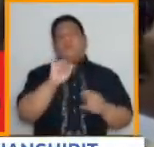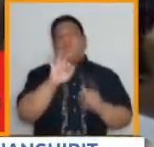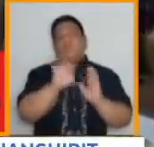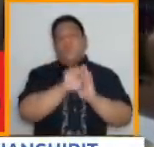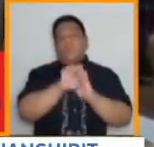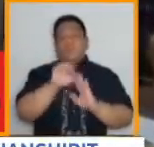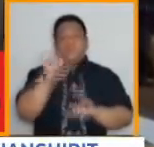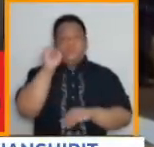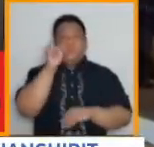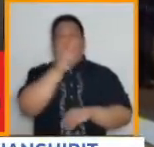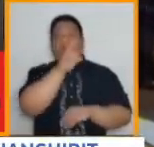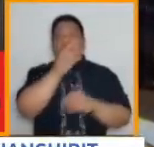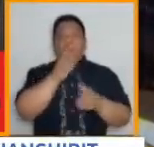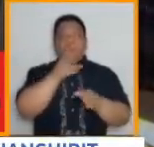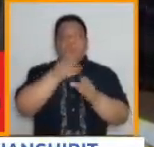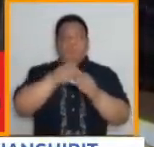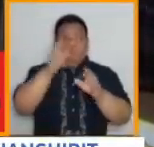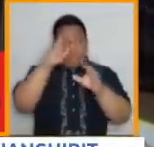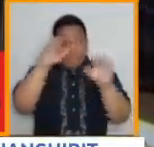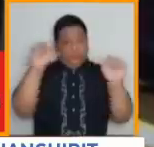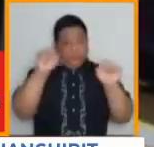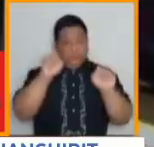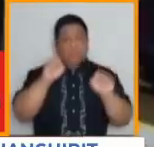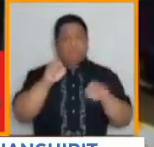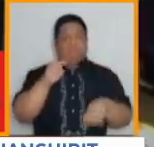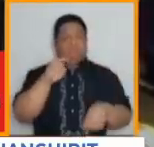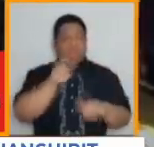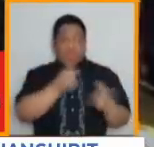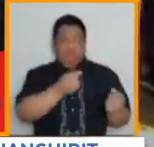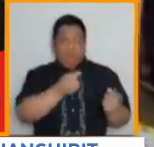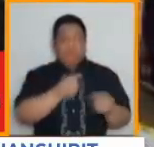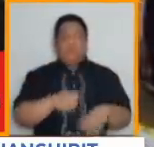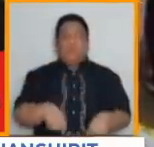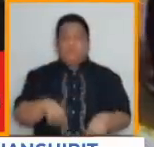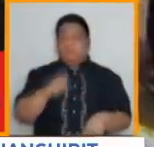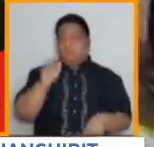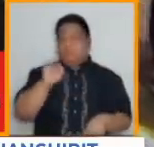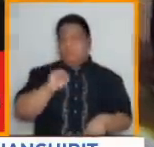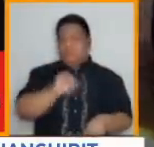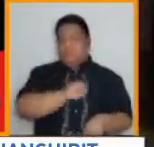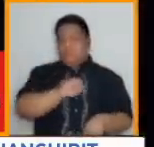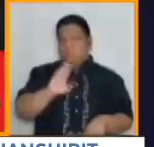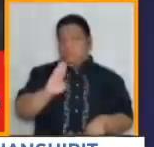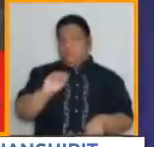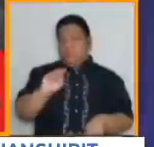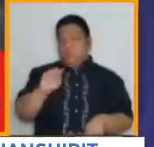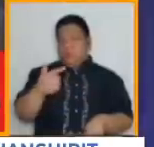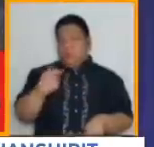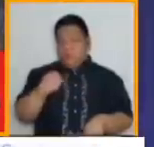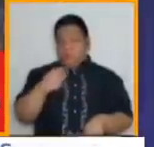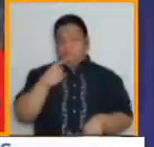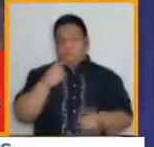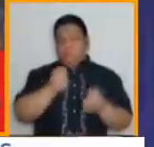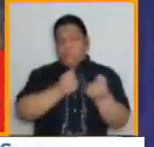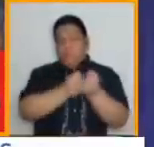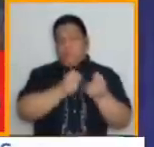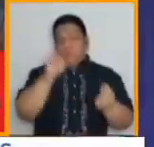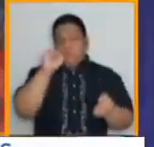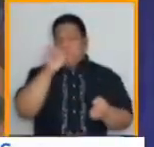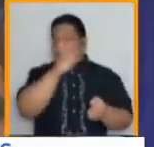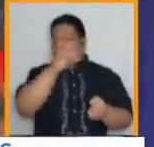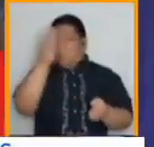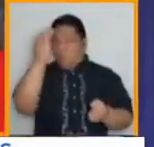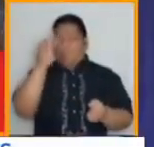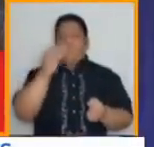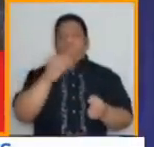Sabi ni Go, nakahanda siyang suportahan ito dahil meron siyang utang na loob sa alkalde bilang anak ng Pangulo. Nauna naman nag-anunsyo si Baste Duterte